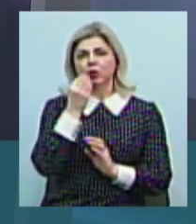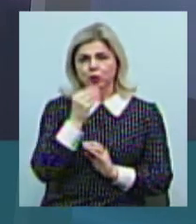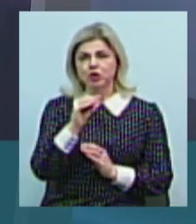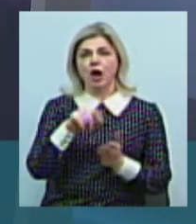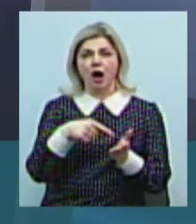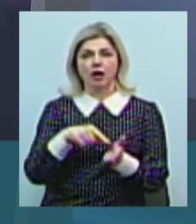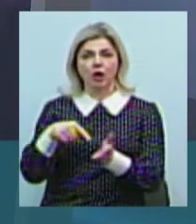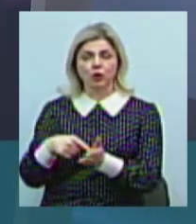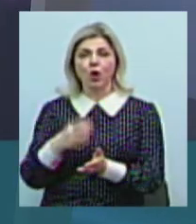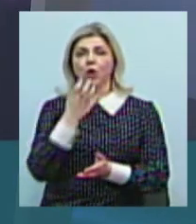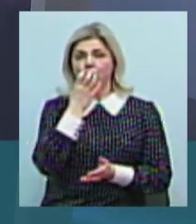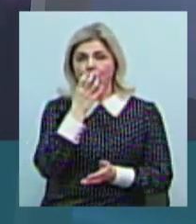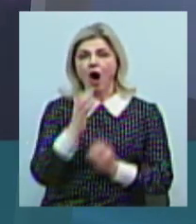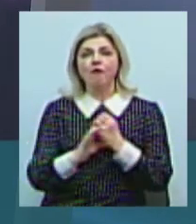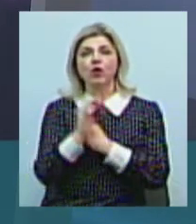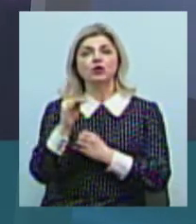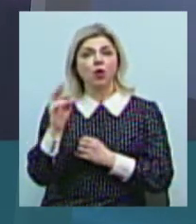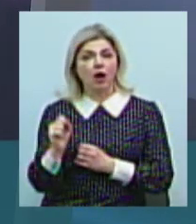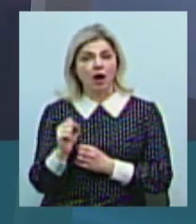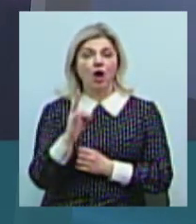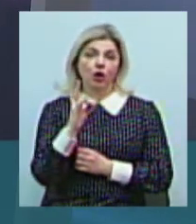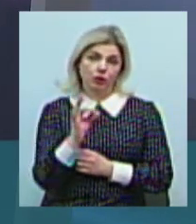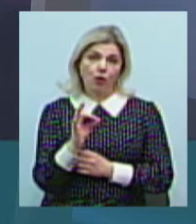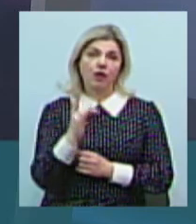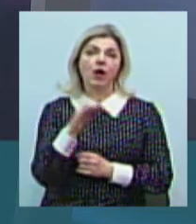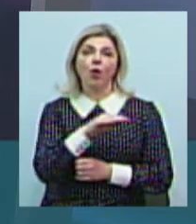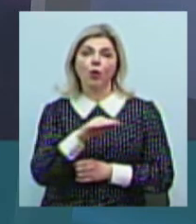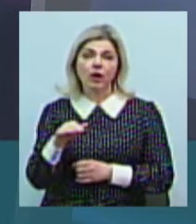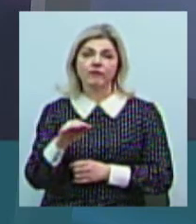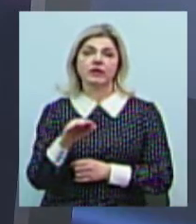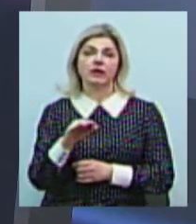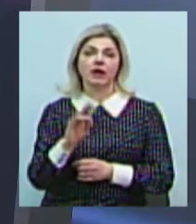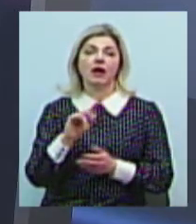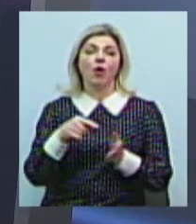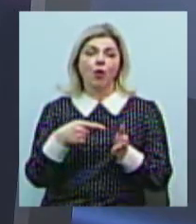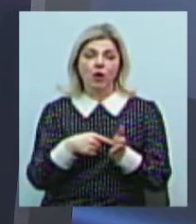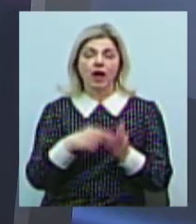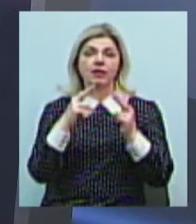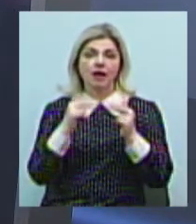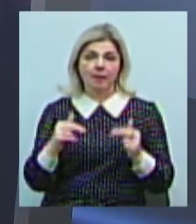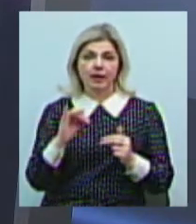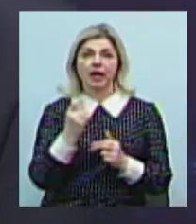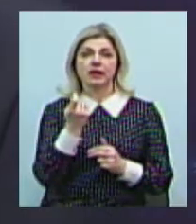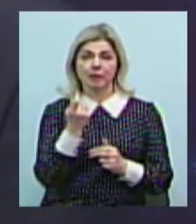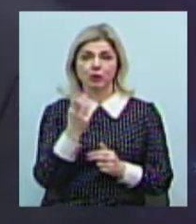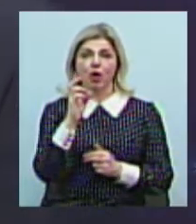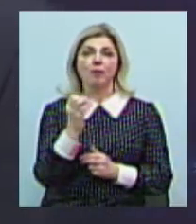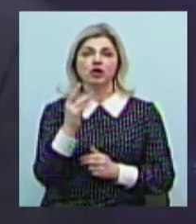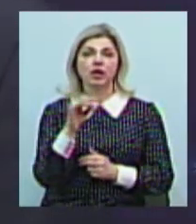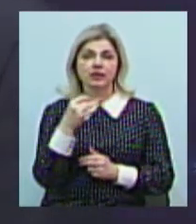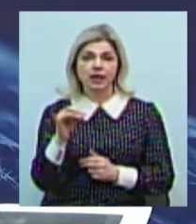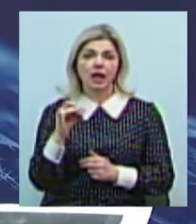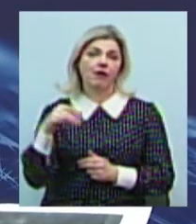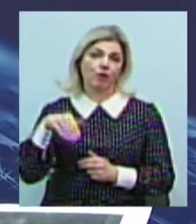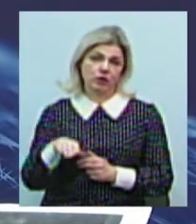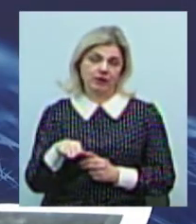городов Юго-Востока, но во всяком случае на уровне города Дніпр і немножечко стоїть Баштанки і Вознесенськ. Ну,